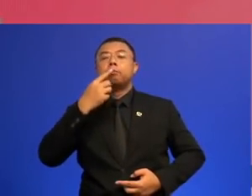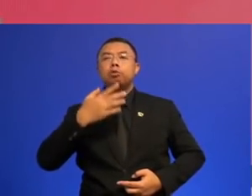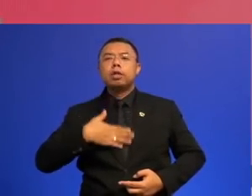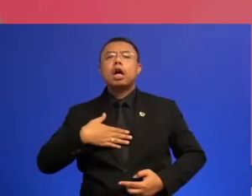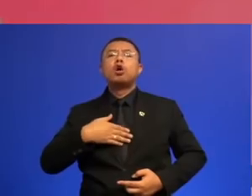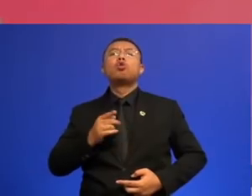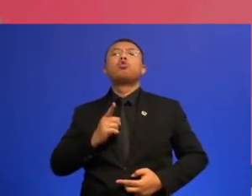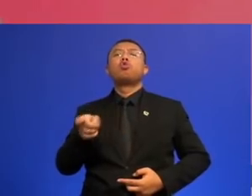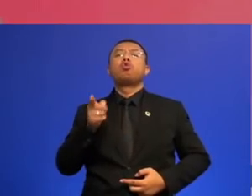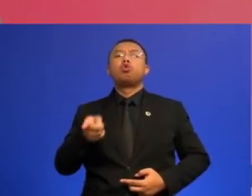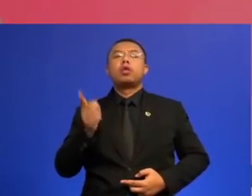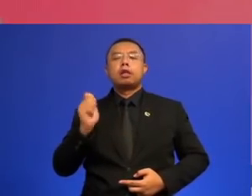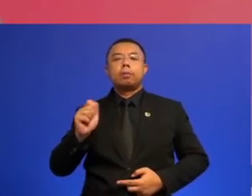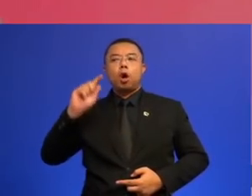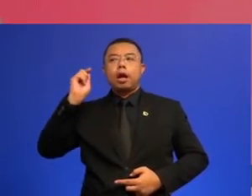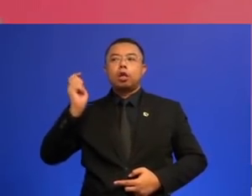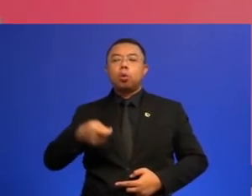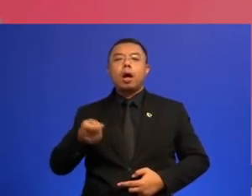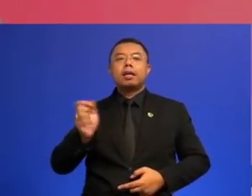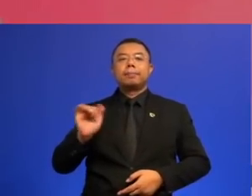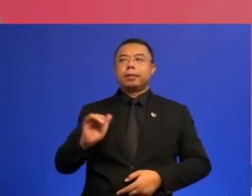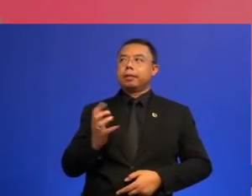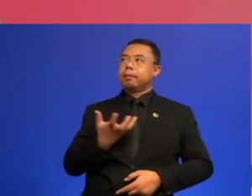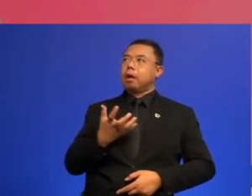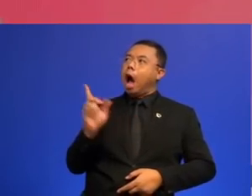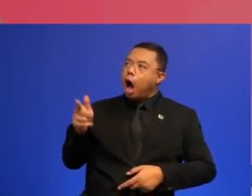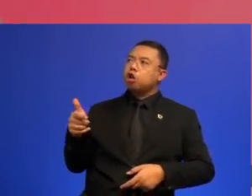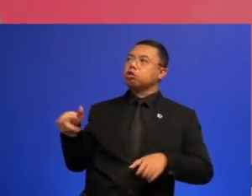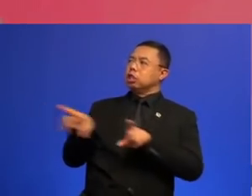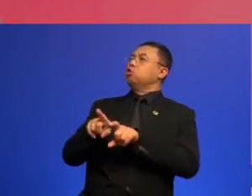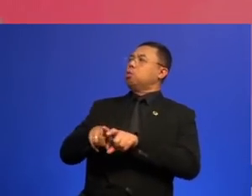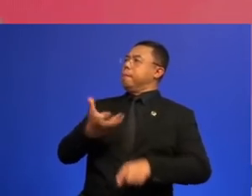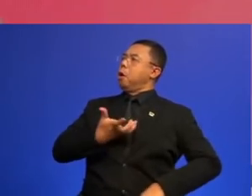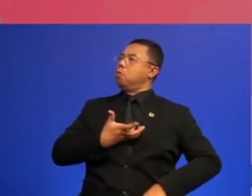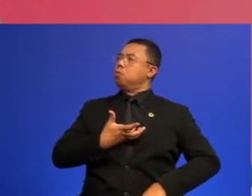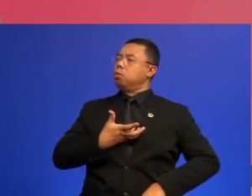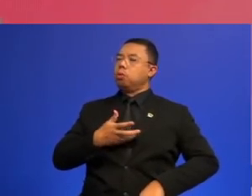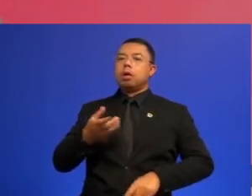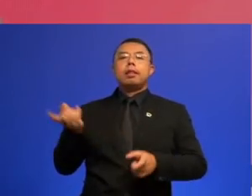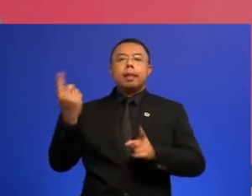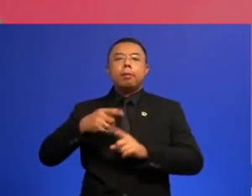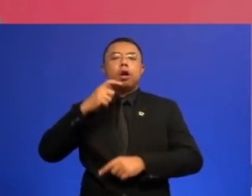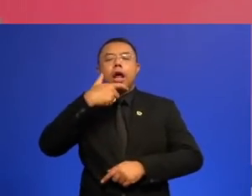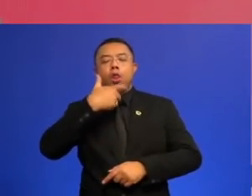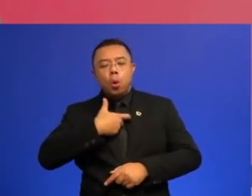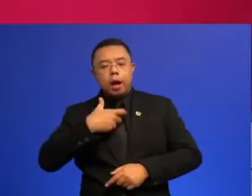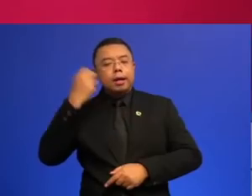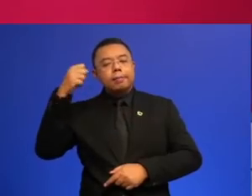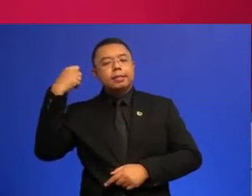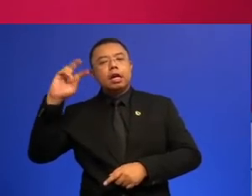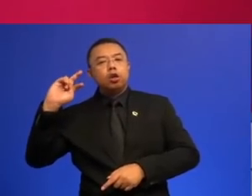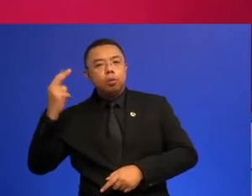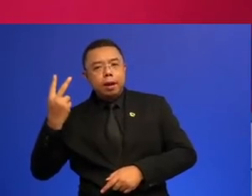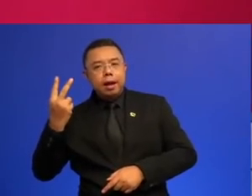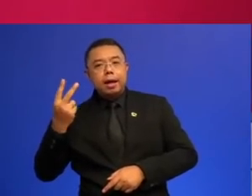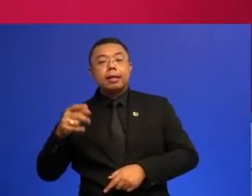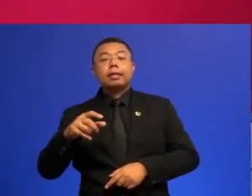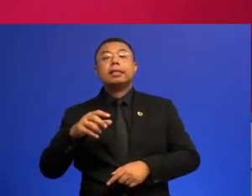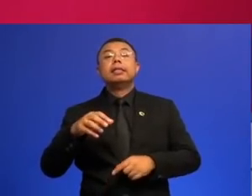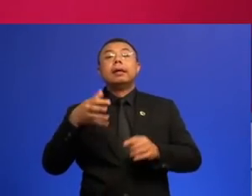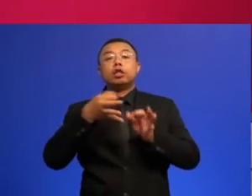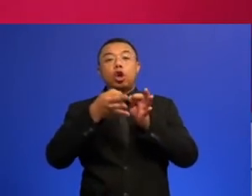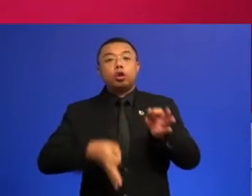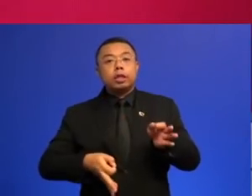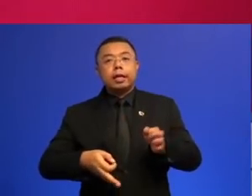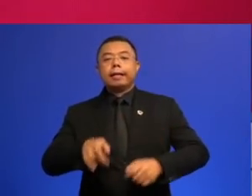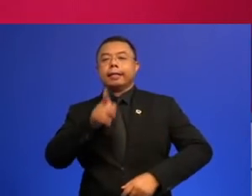memiliki tuntutan agar orang tua menjadi seperti yang dia inginkan. Apalagi sudah tua, tidak bisa diubah. Jalan yang terbaik